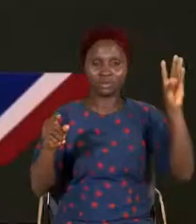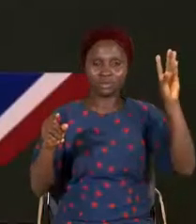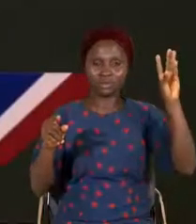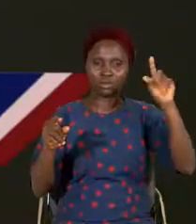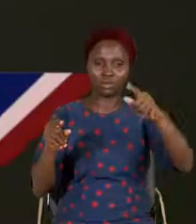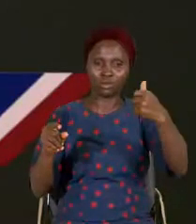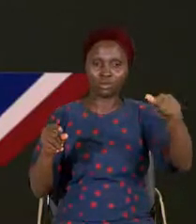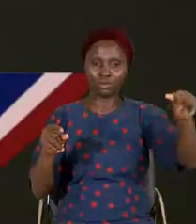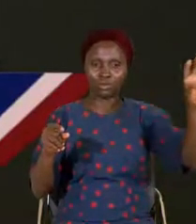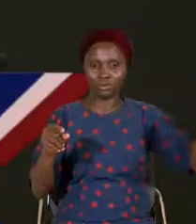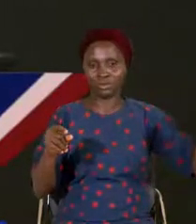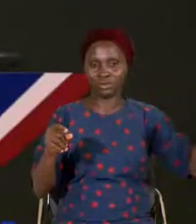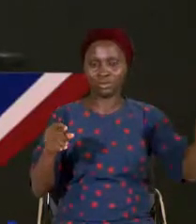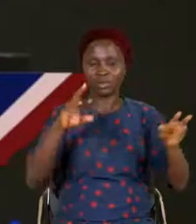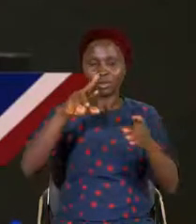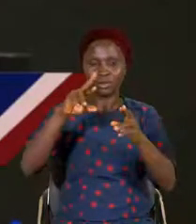chapitre 1, verset 16.